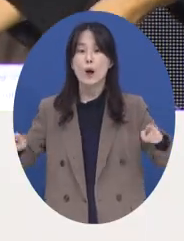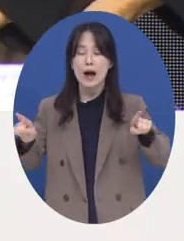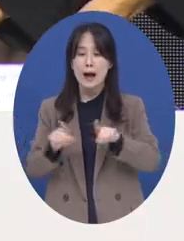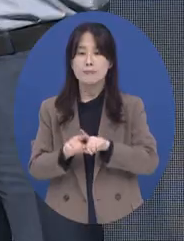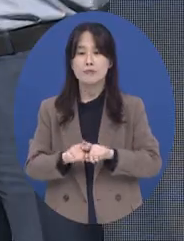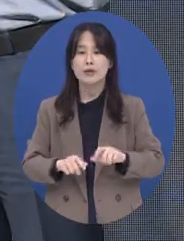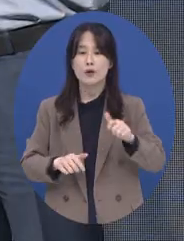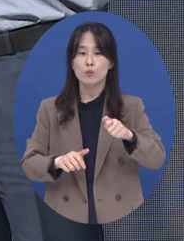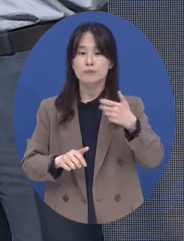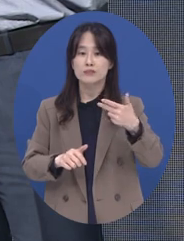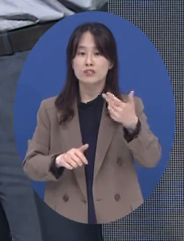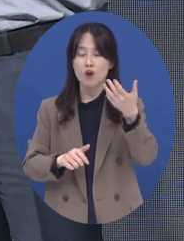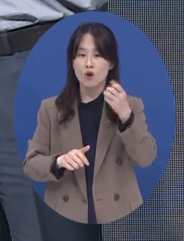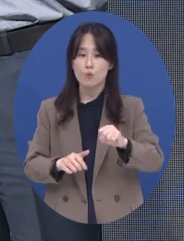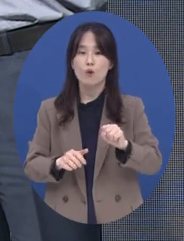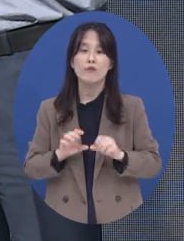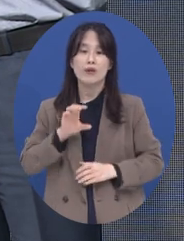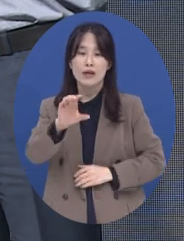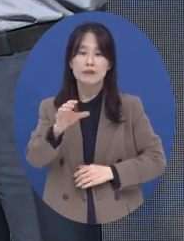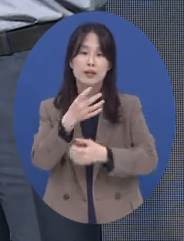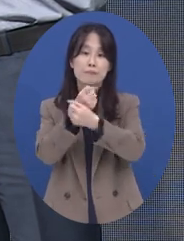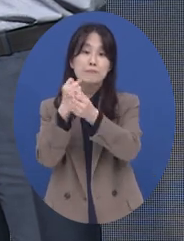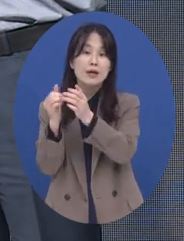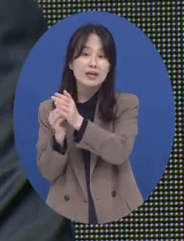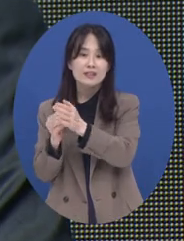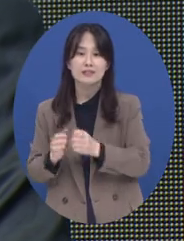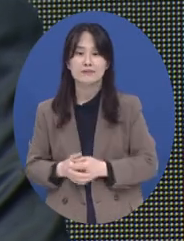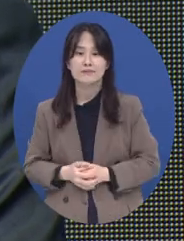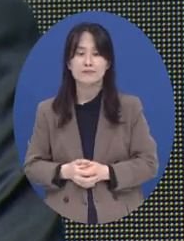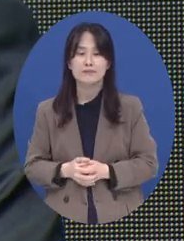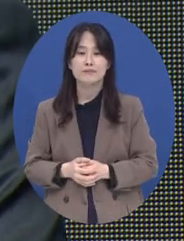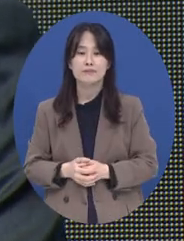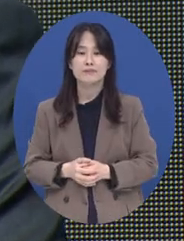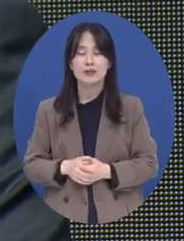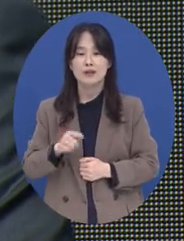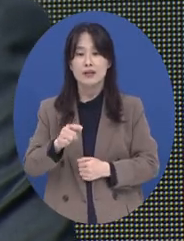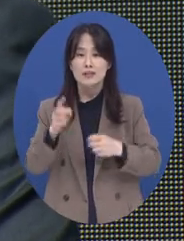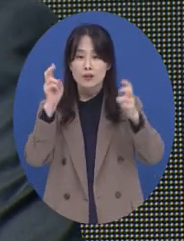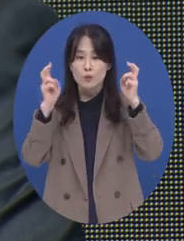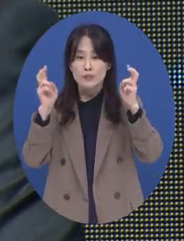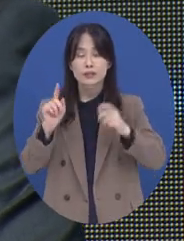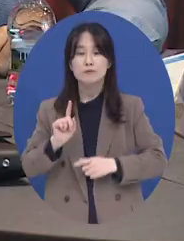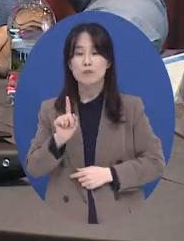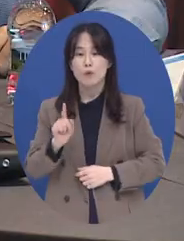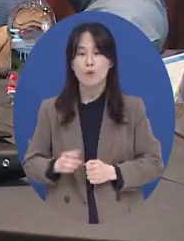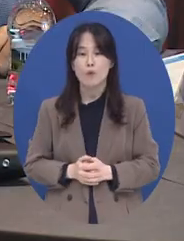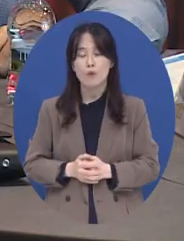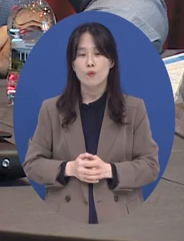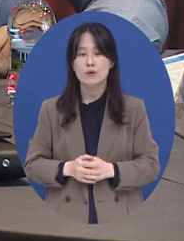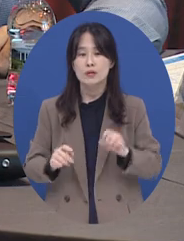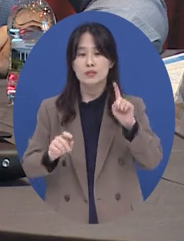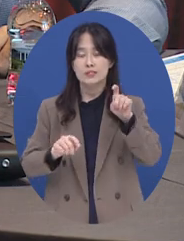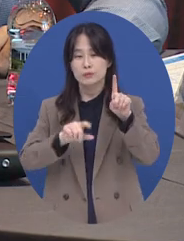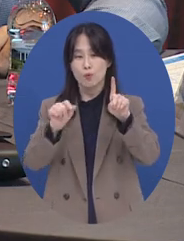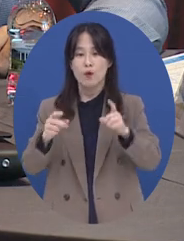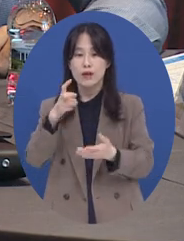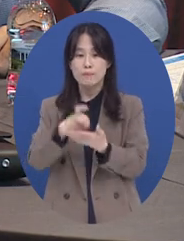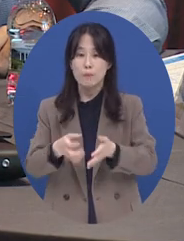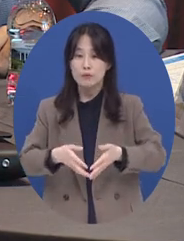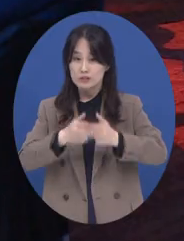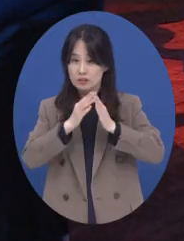약 57억 원의 투자 협약을 체결했습니다. 엑소아틀레트 글로벌은 다음 달 법인을